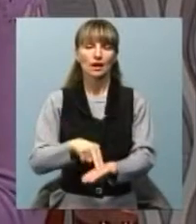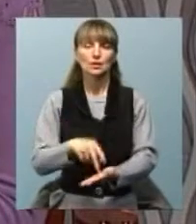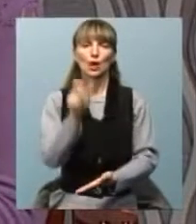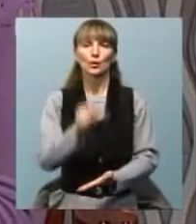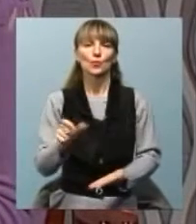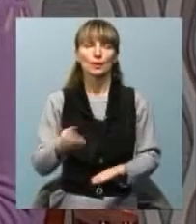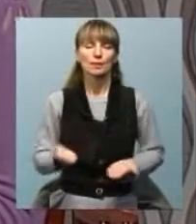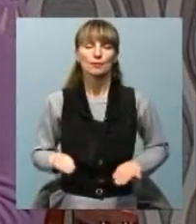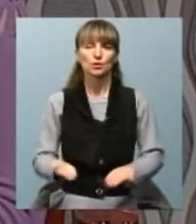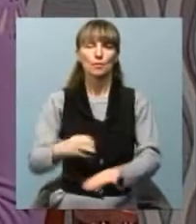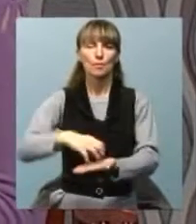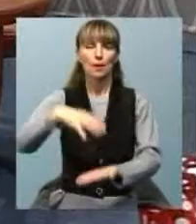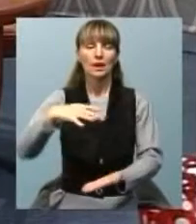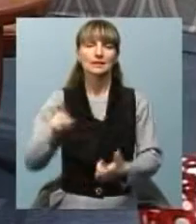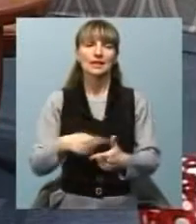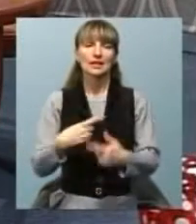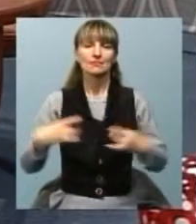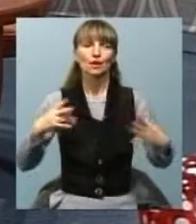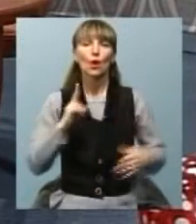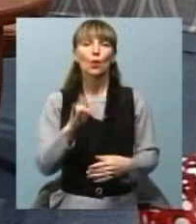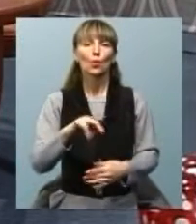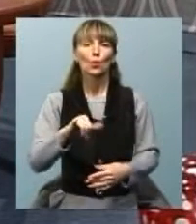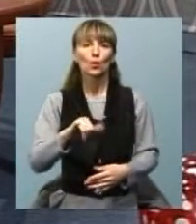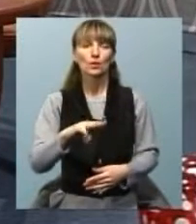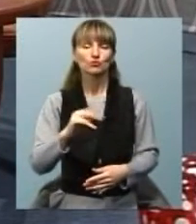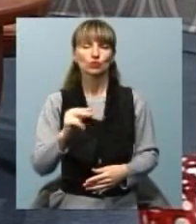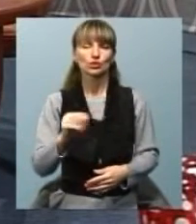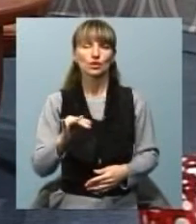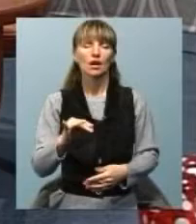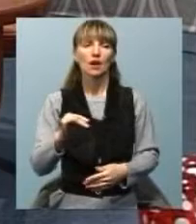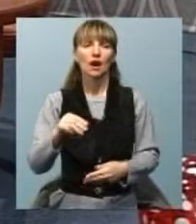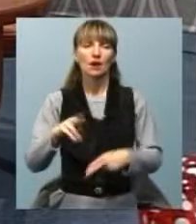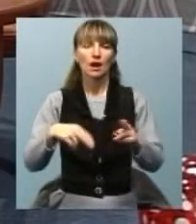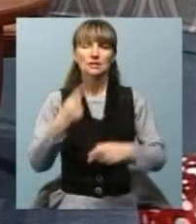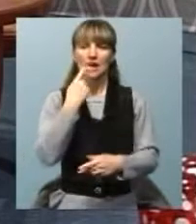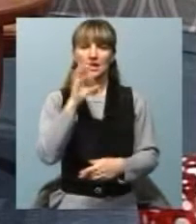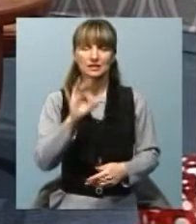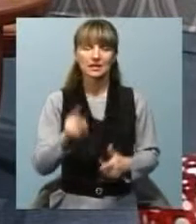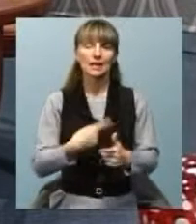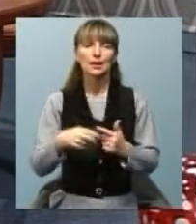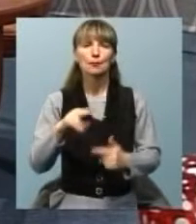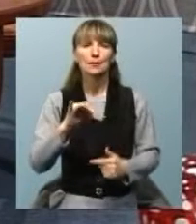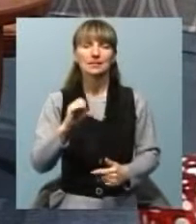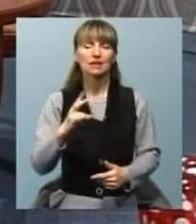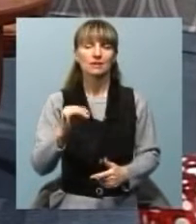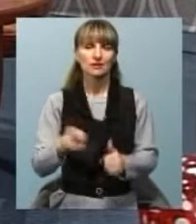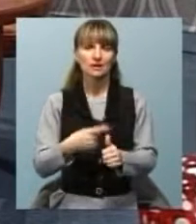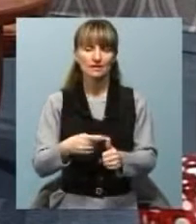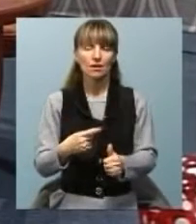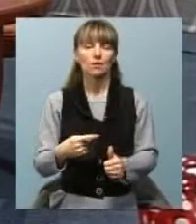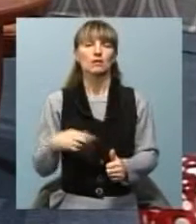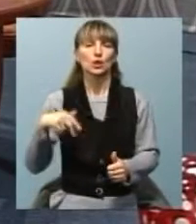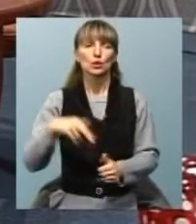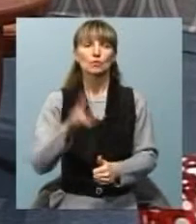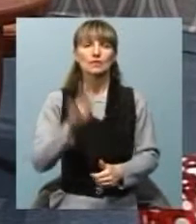печуть паски або святкові куличі, фарбують яйця або, як їх ще називають, писанки, і також йдуть до церкви і це все освячують.